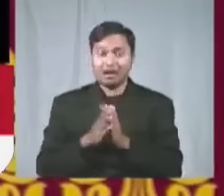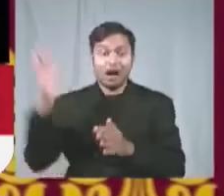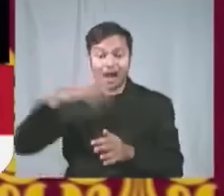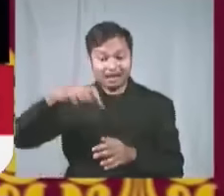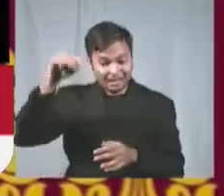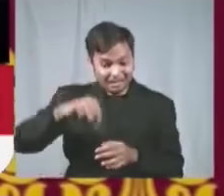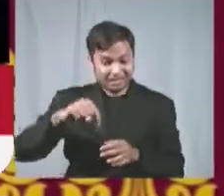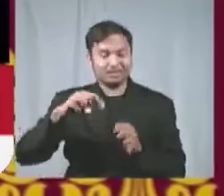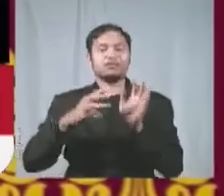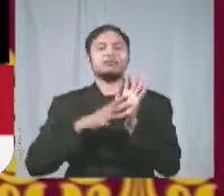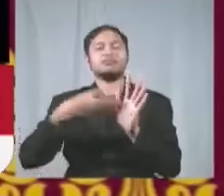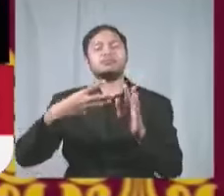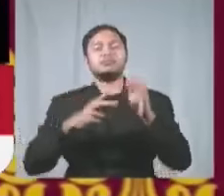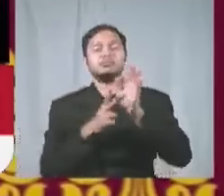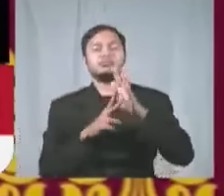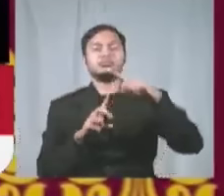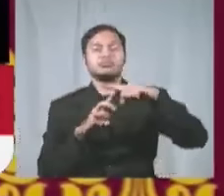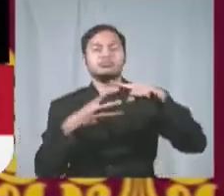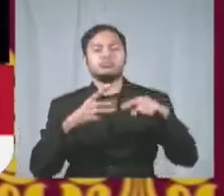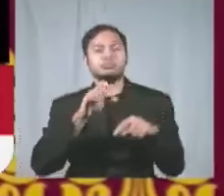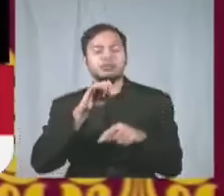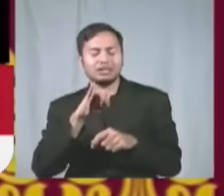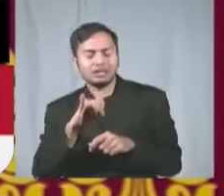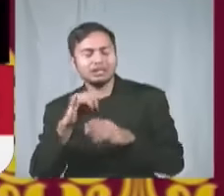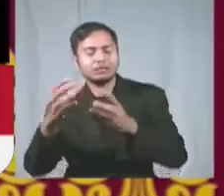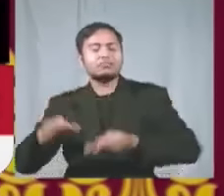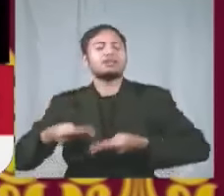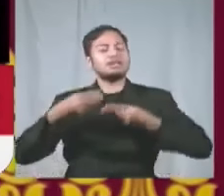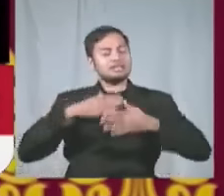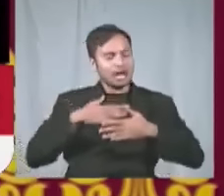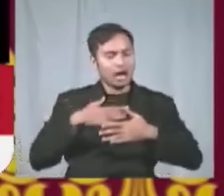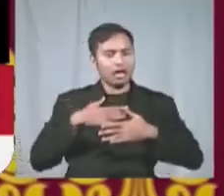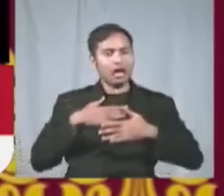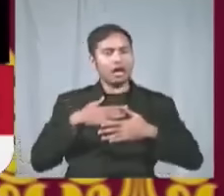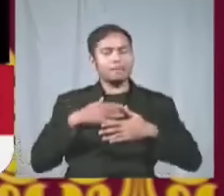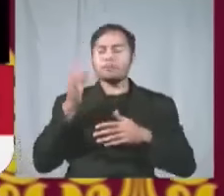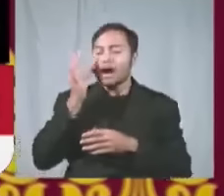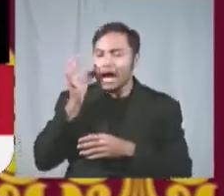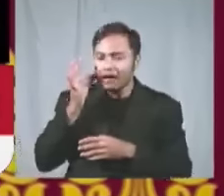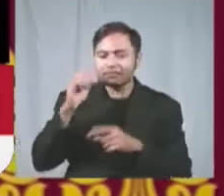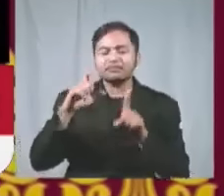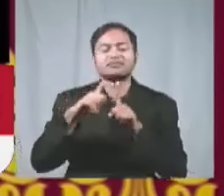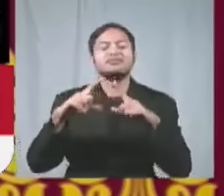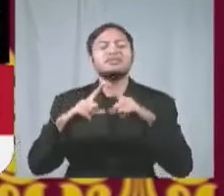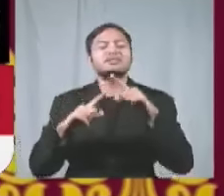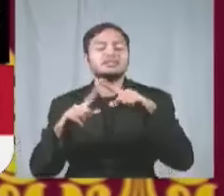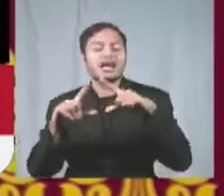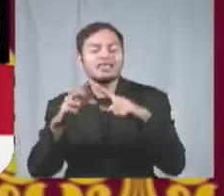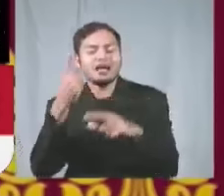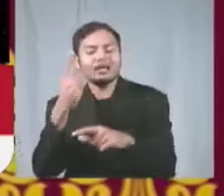kementerian. Mohon maaf Pak Edi, harusnya bisa lihat data lah. Masa datanya dari tadi salah.